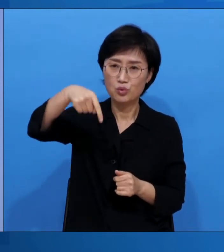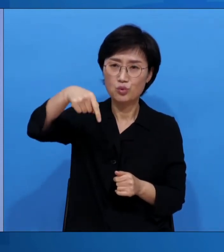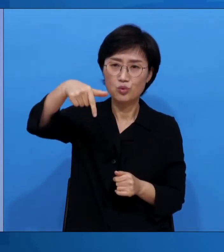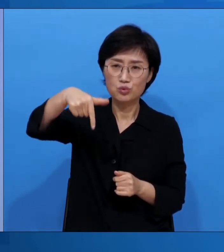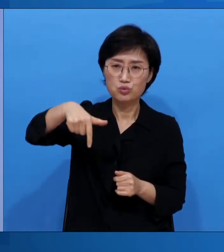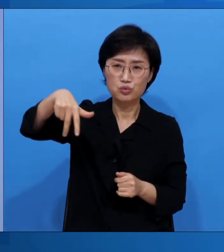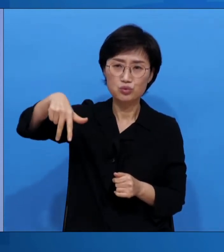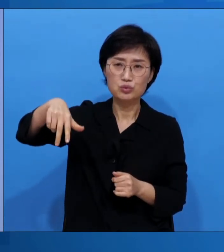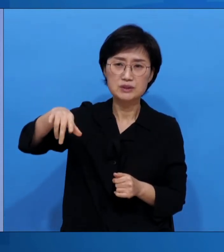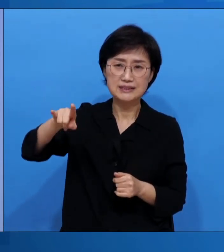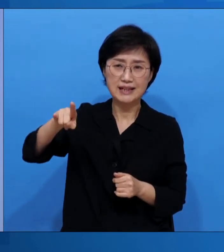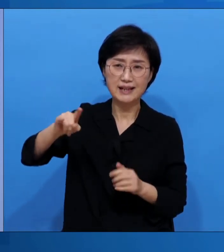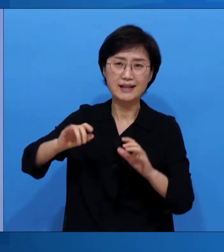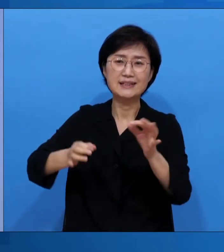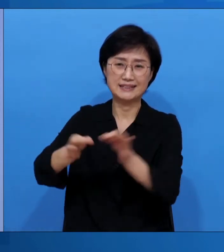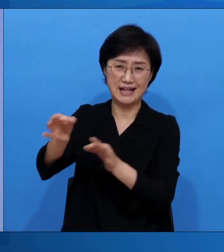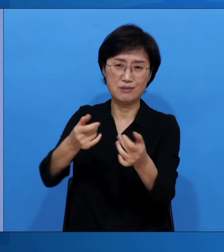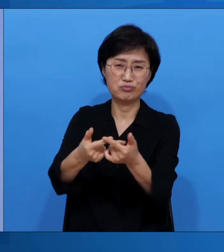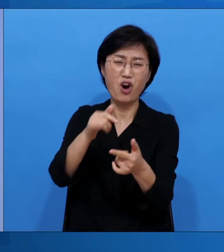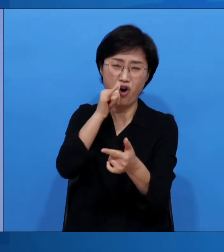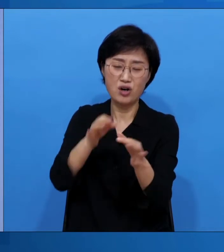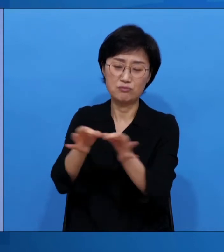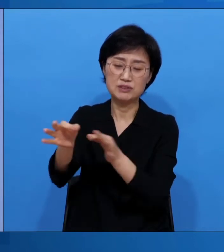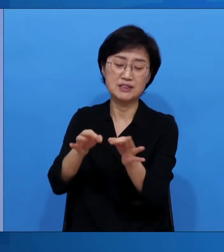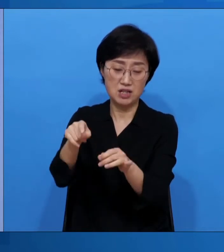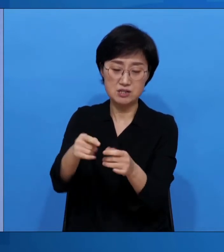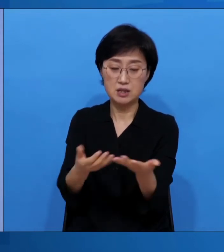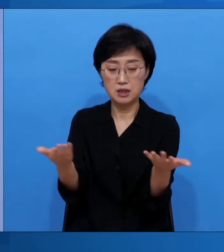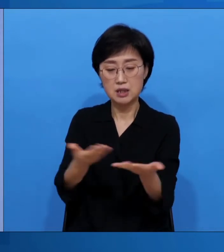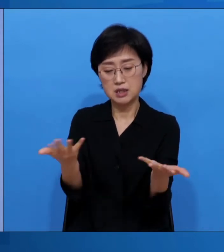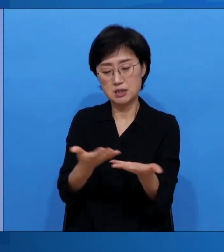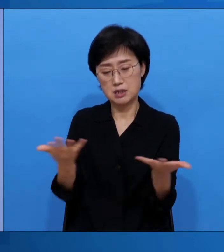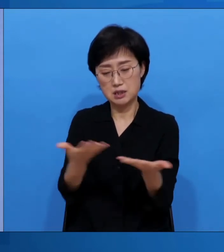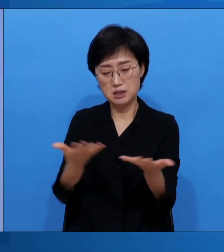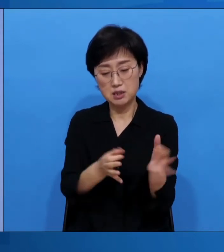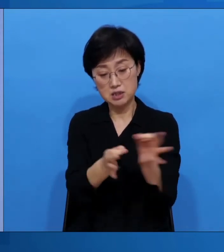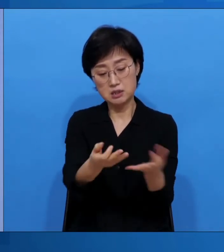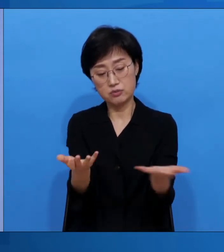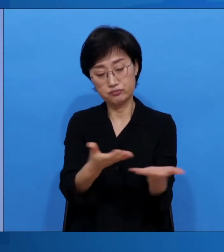in the Kukje market, and they're very good at their business. 어렵게 하는